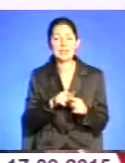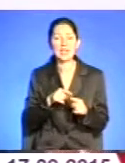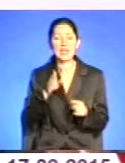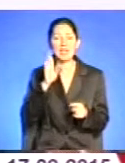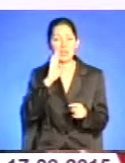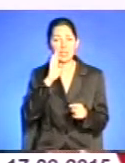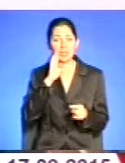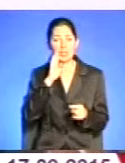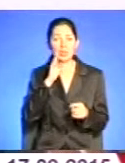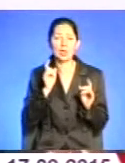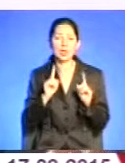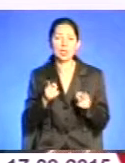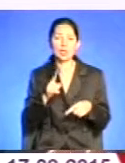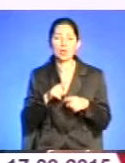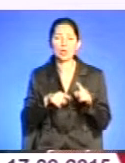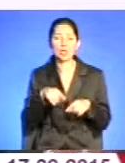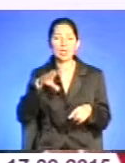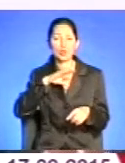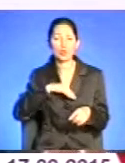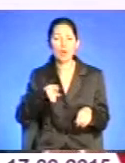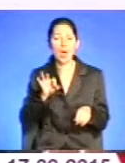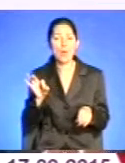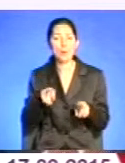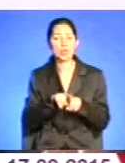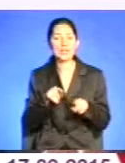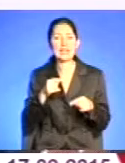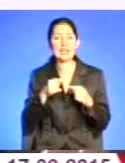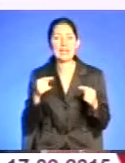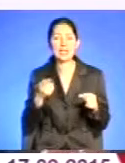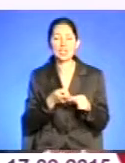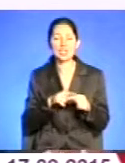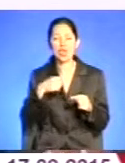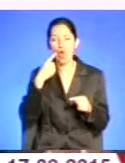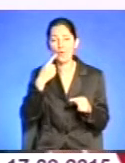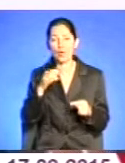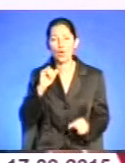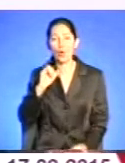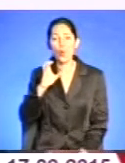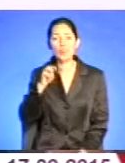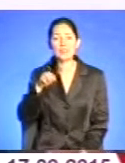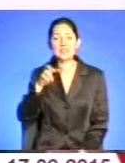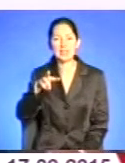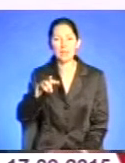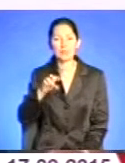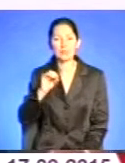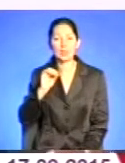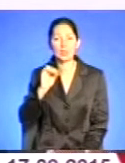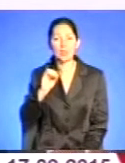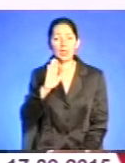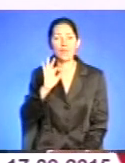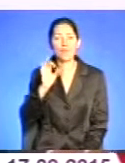дійсно споріднена душа, тому що про такі речі, які говорили Устим з Івоною, так звали ту